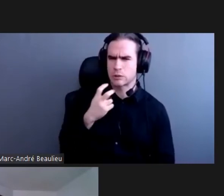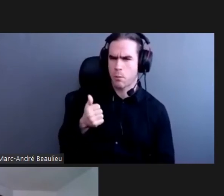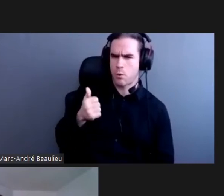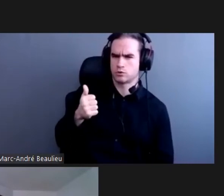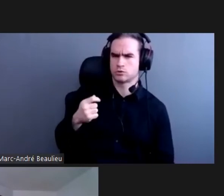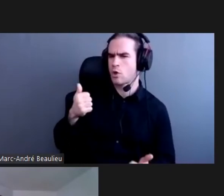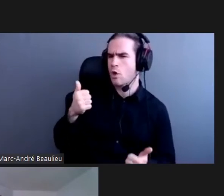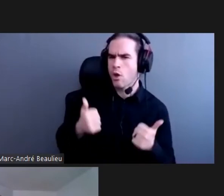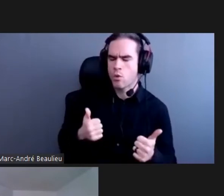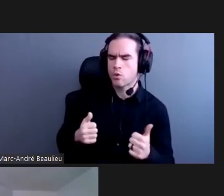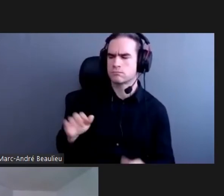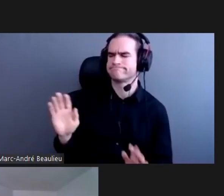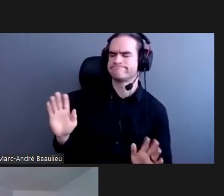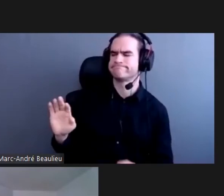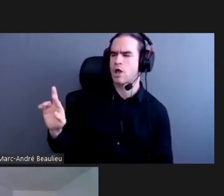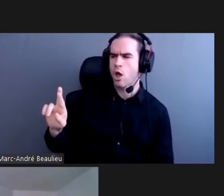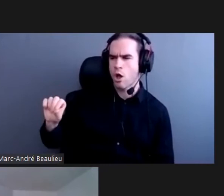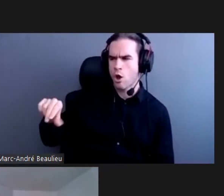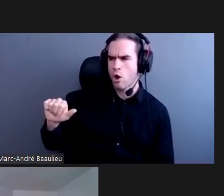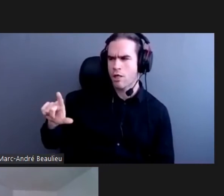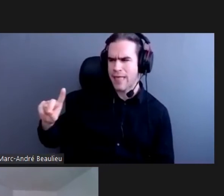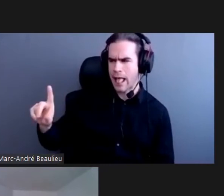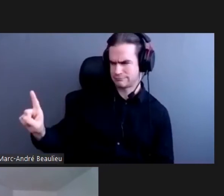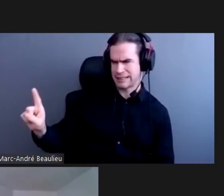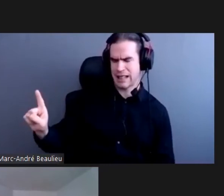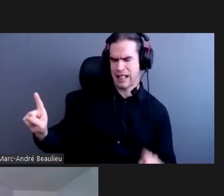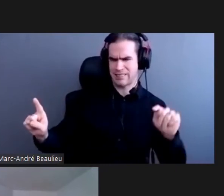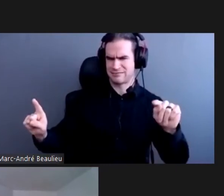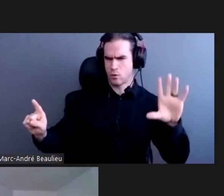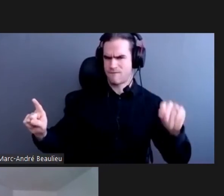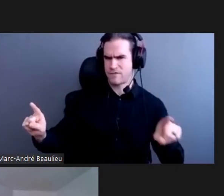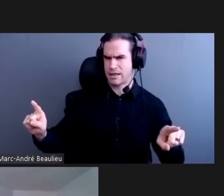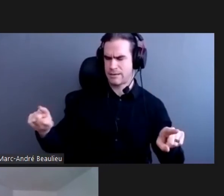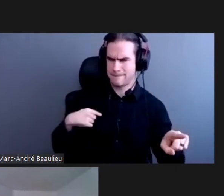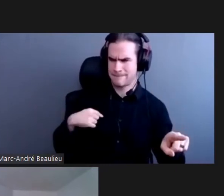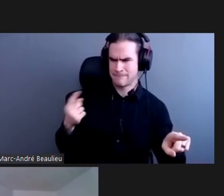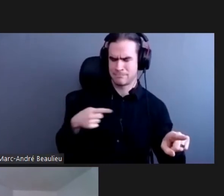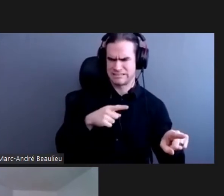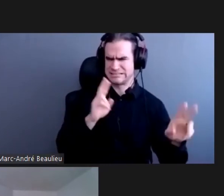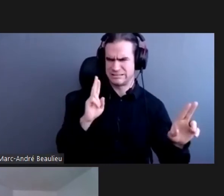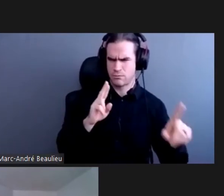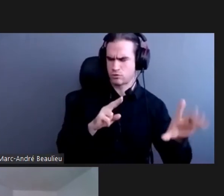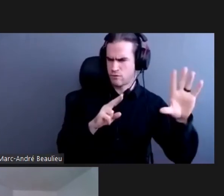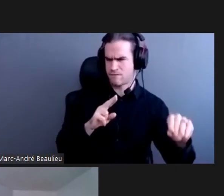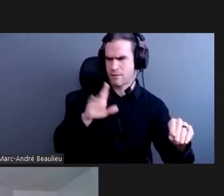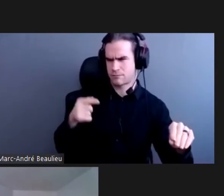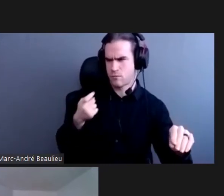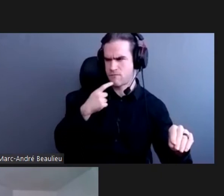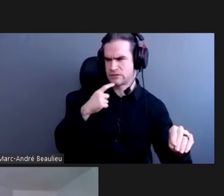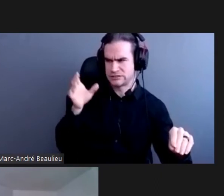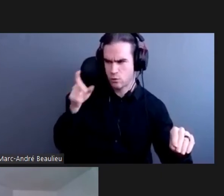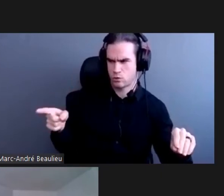mieux? Ou bien dire, Ronald, attends une minute, je veux juste fermer la télévision parce que j'ai plus de difficultés quand